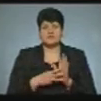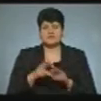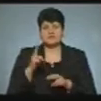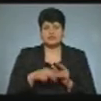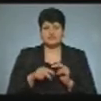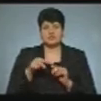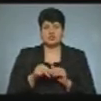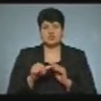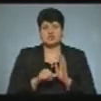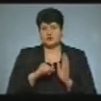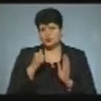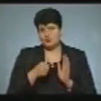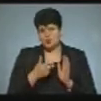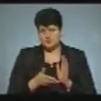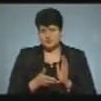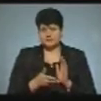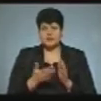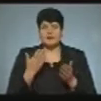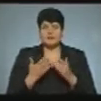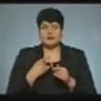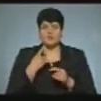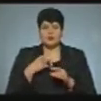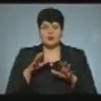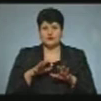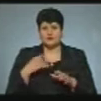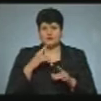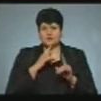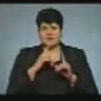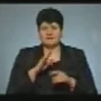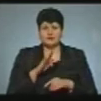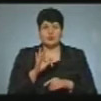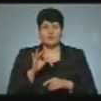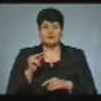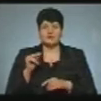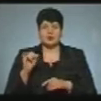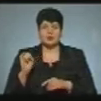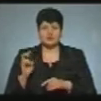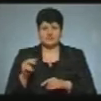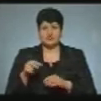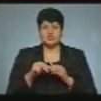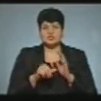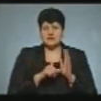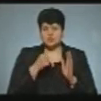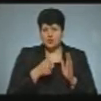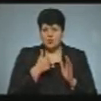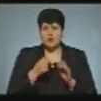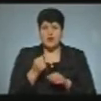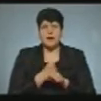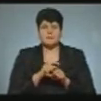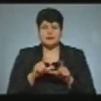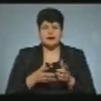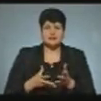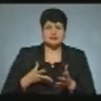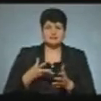у 2016 році. Проте, як запевнив голова обласної ради Віктор Овчарук, з 2016 року аптека